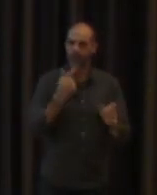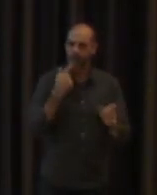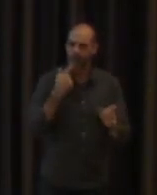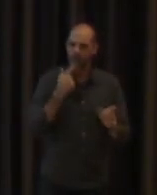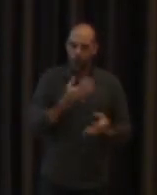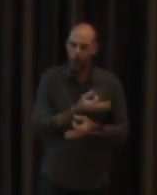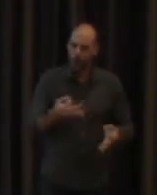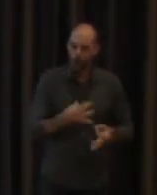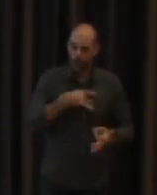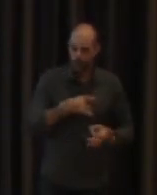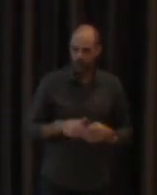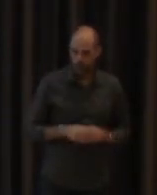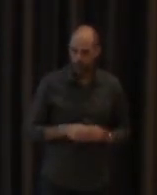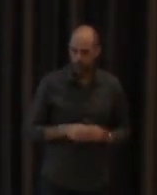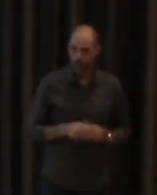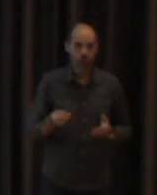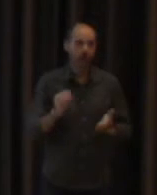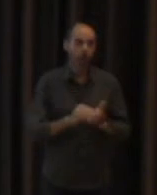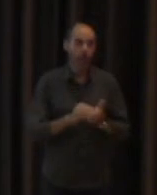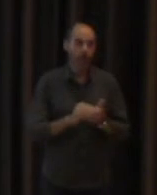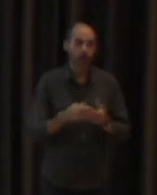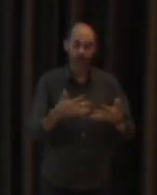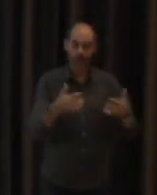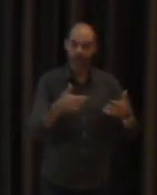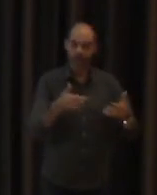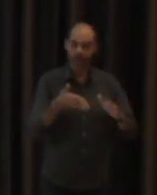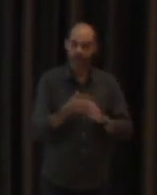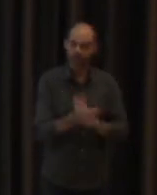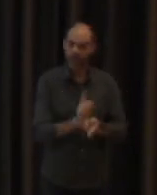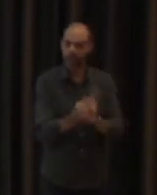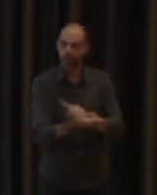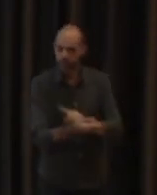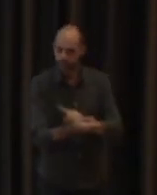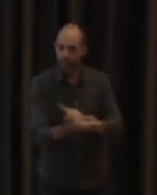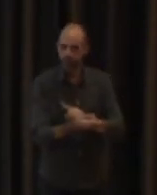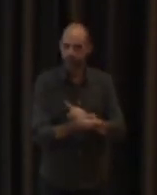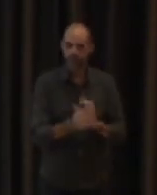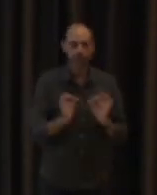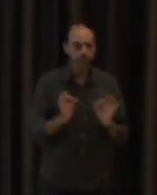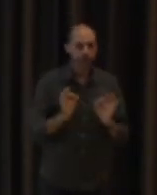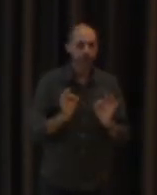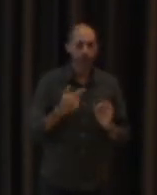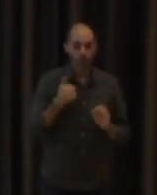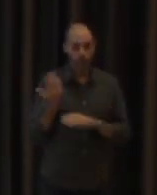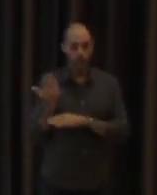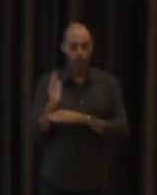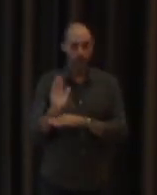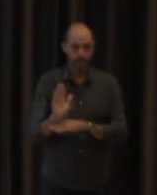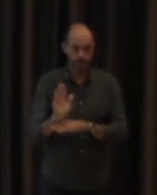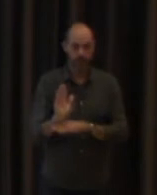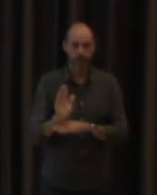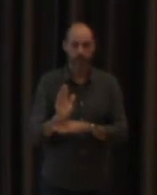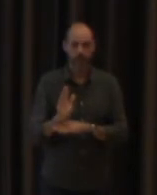d'hipercorrecció, i altres vegades perquè en canviaria el significat. Hem de deixar clar, però, que el que aquí us presentaré